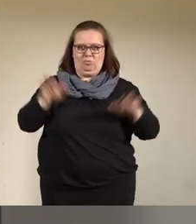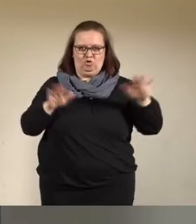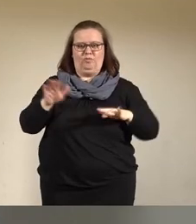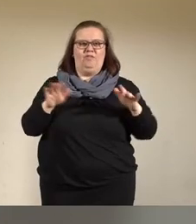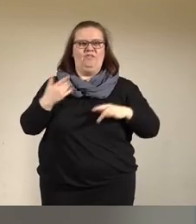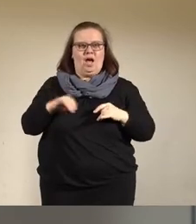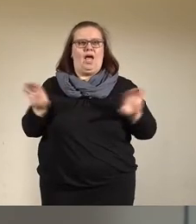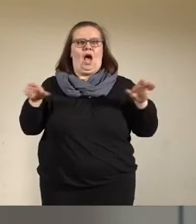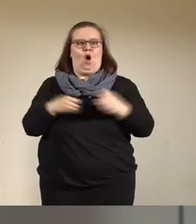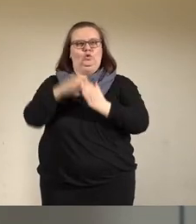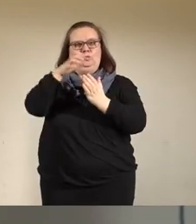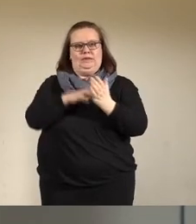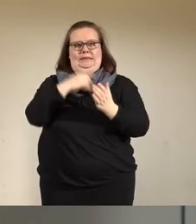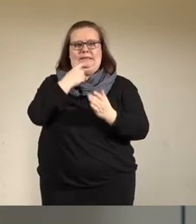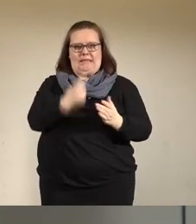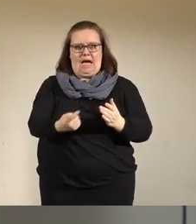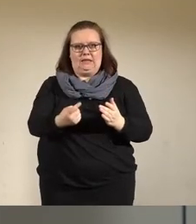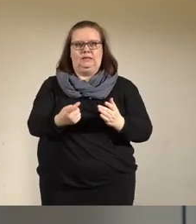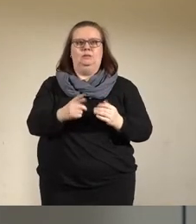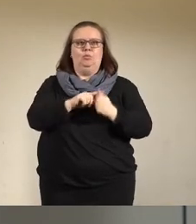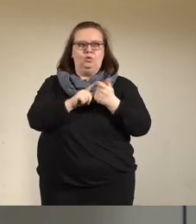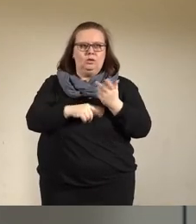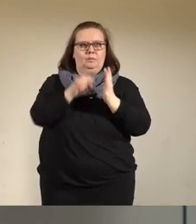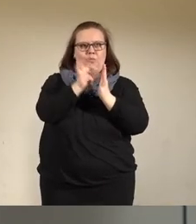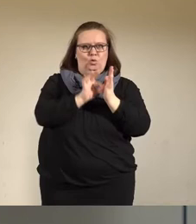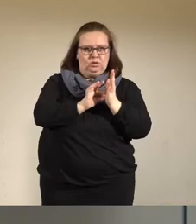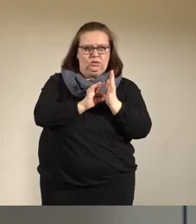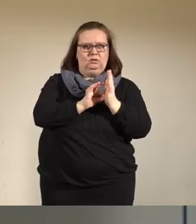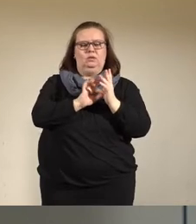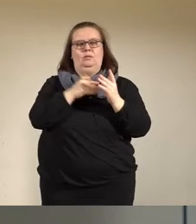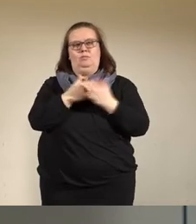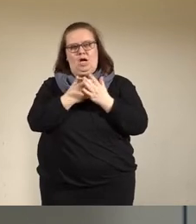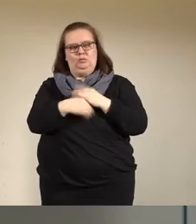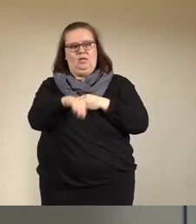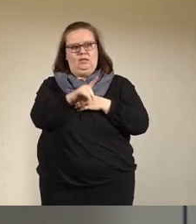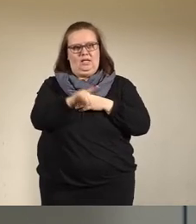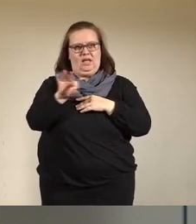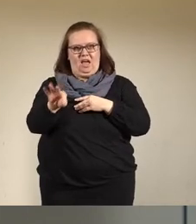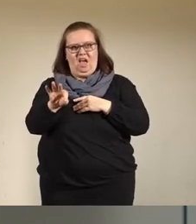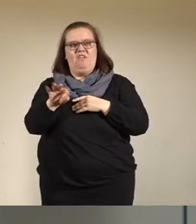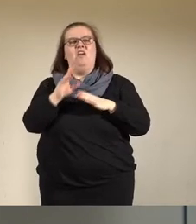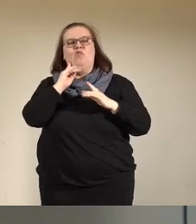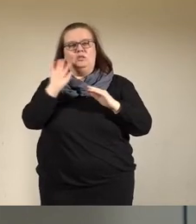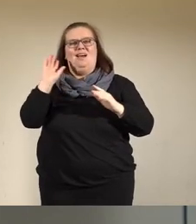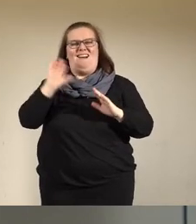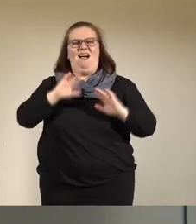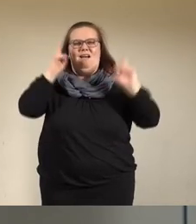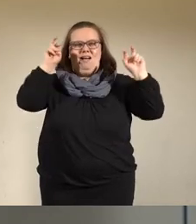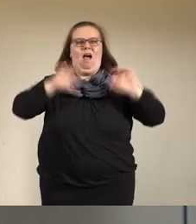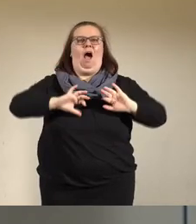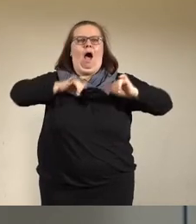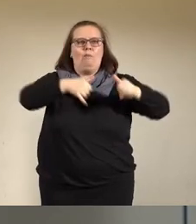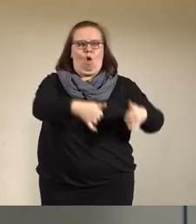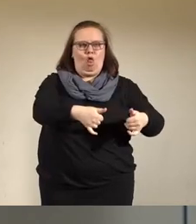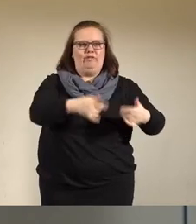federführende Ausschussbericht sagt im Moment, dass bestimmten Punkten, unter anderem den genannten, abgeholfen wird, das steht ganz am Schluss,